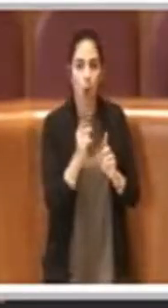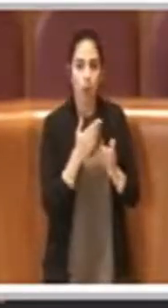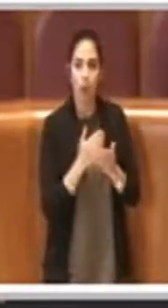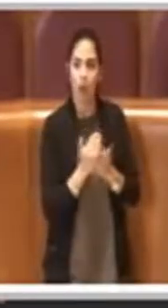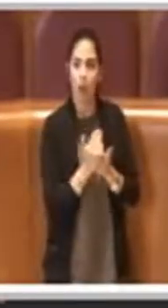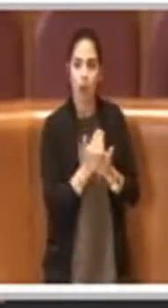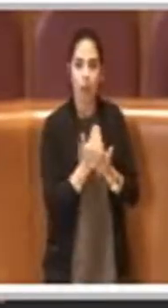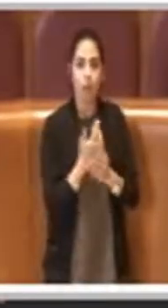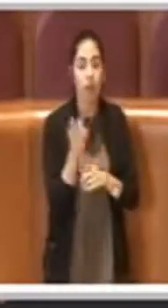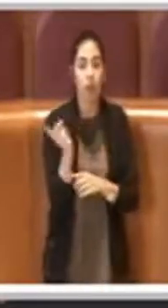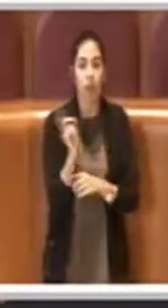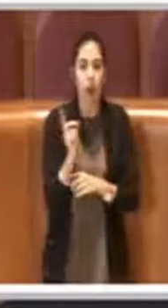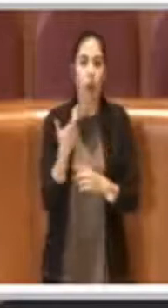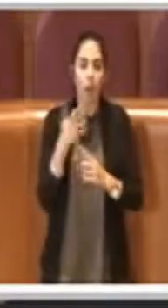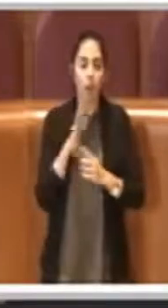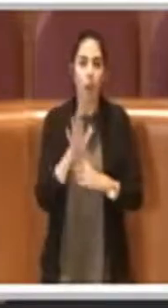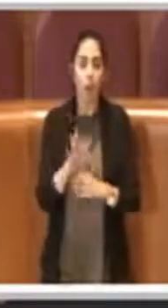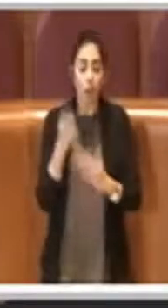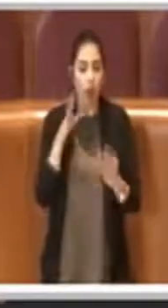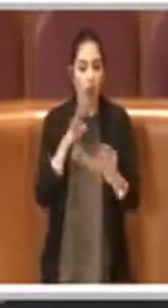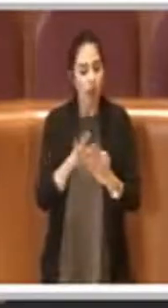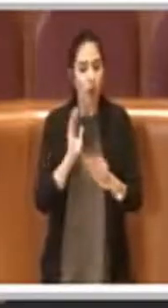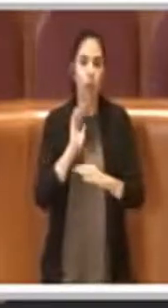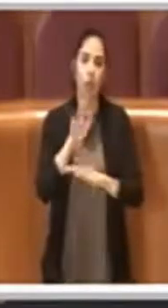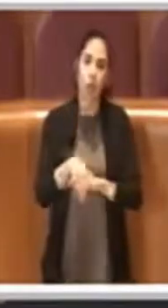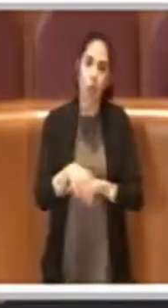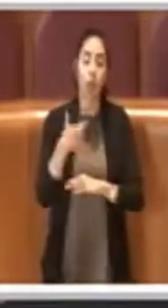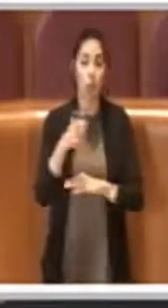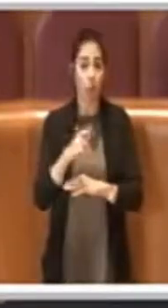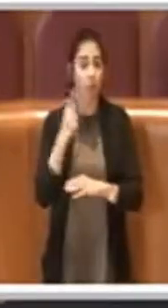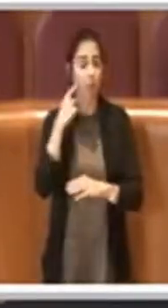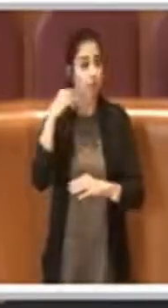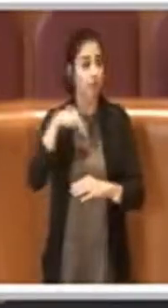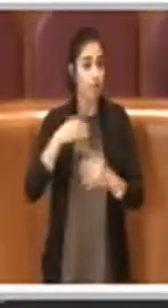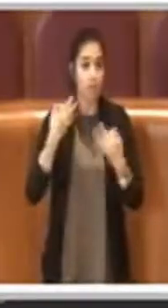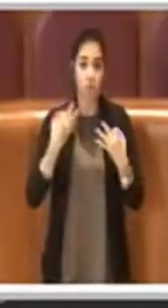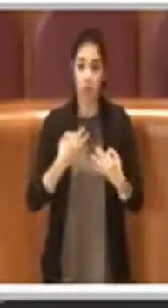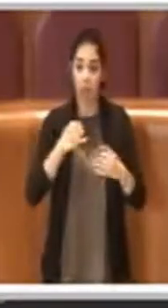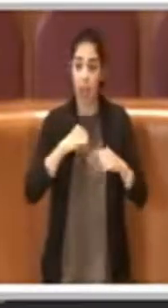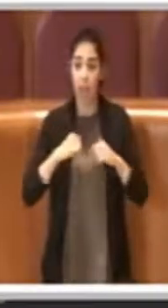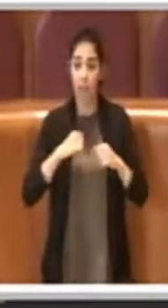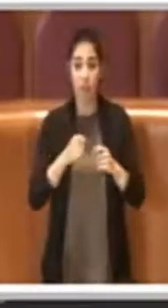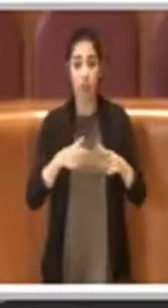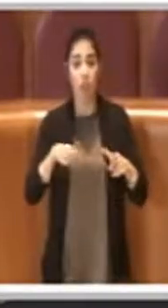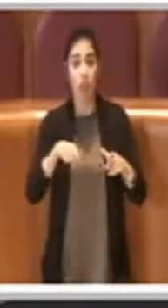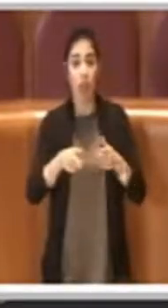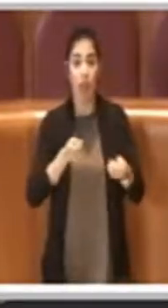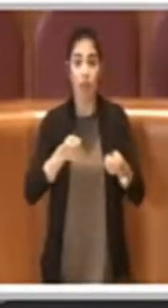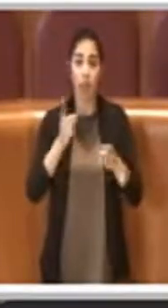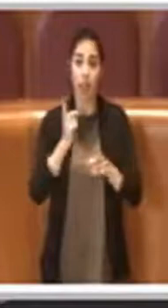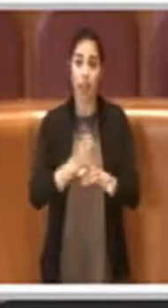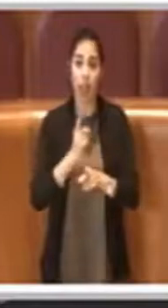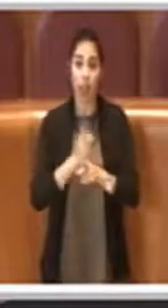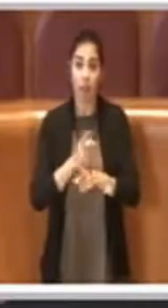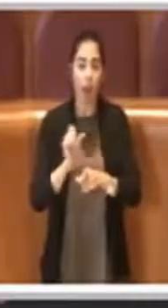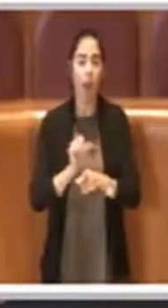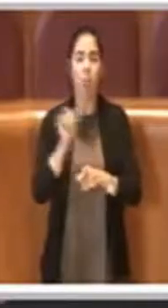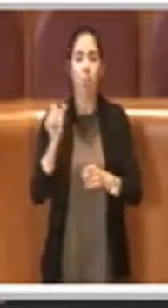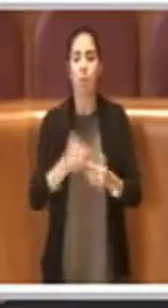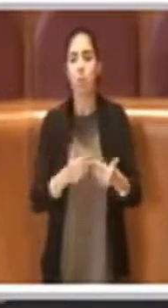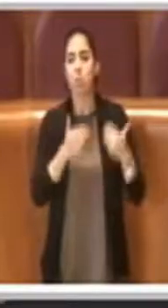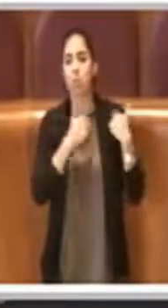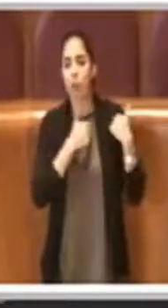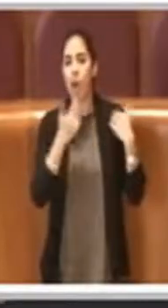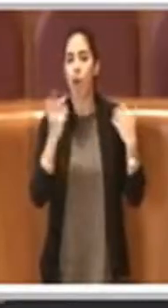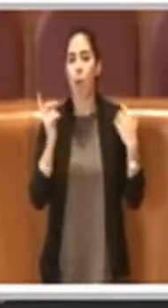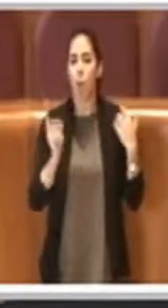e si superano, proprio perché ci si sente amministratori di una città con il primo compito di dare